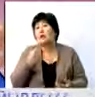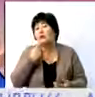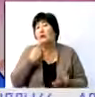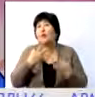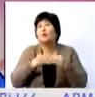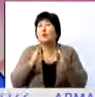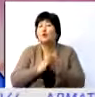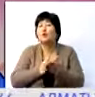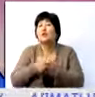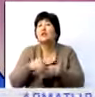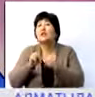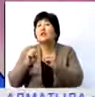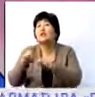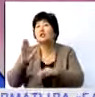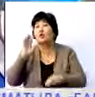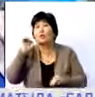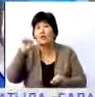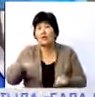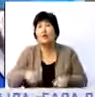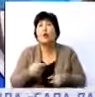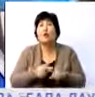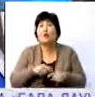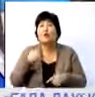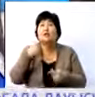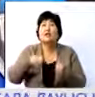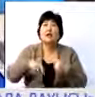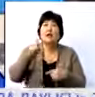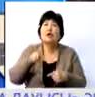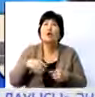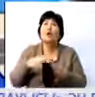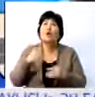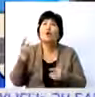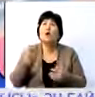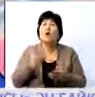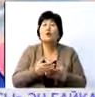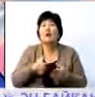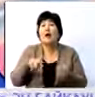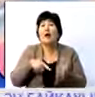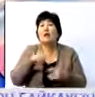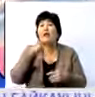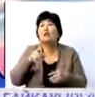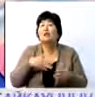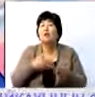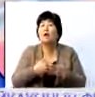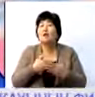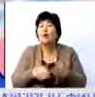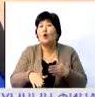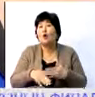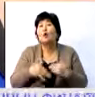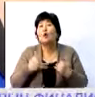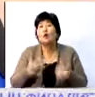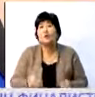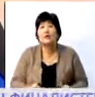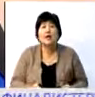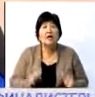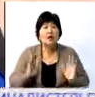отбасылардың үйлеріне жеткізіп берілетін болады. Игі шараға жеке кәсіпкерлер, шаруа қожалықтары, қала азаматтары атсалысып қолдау көрсетті.